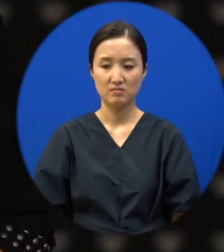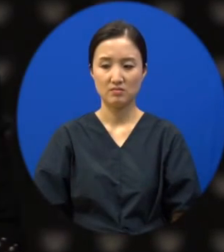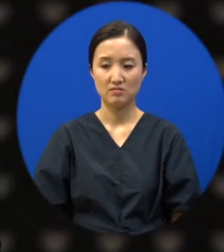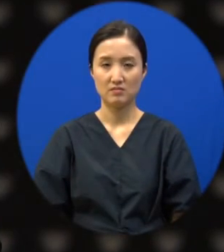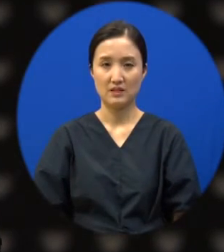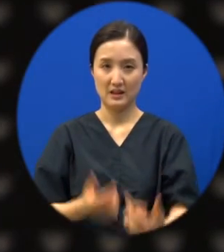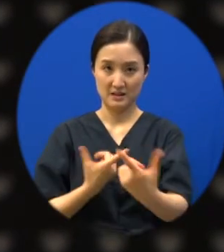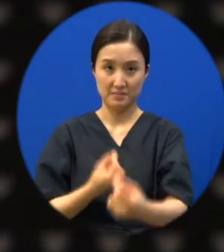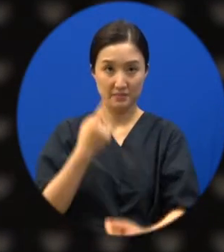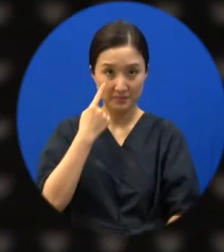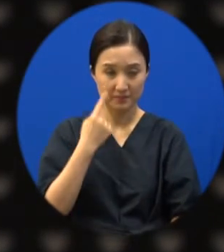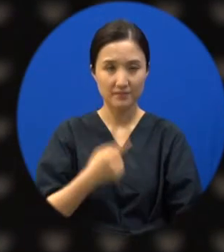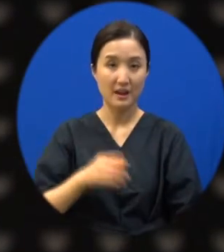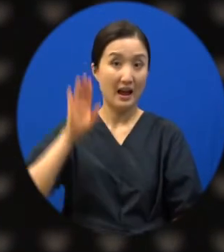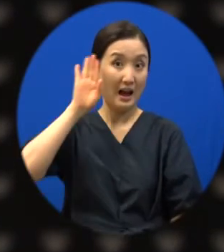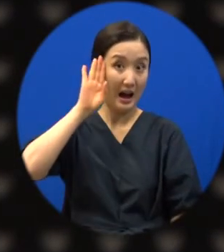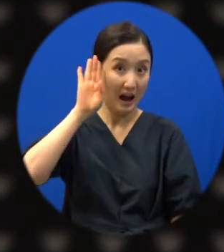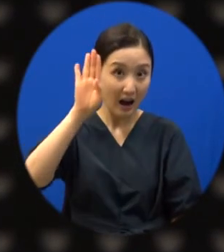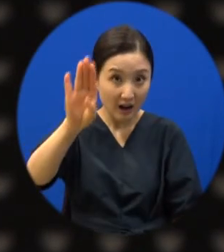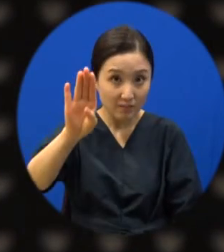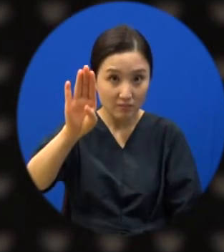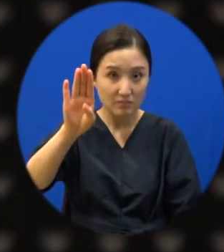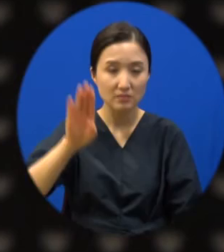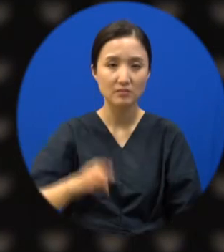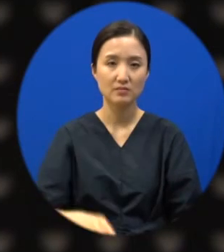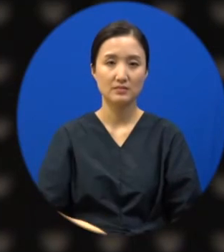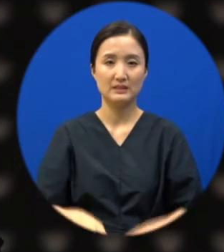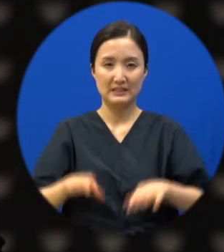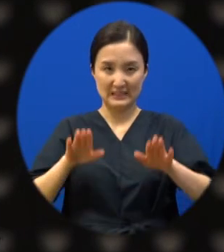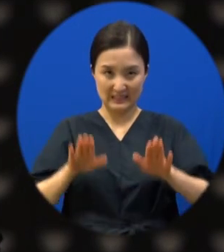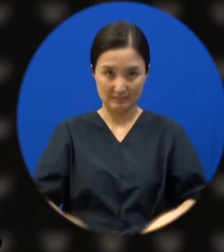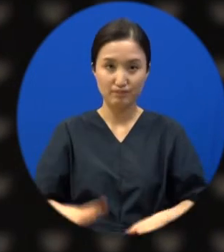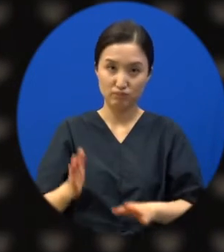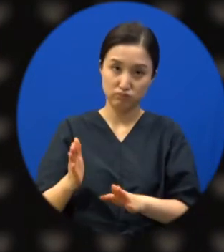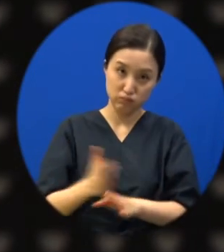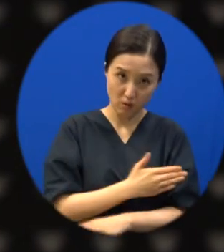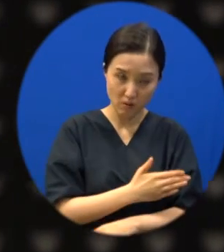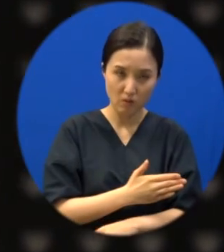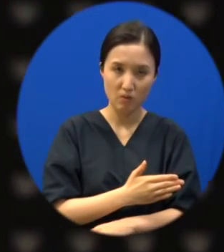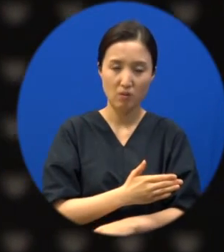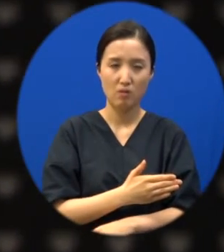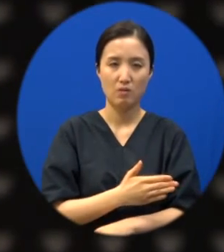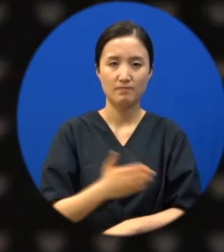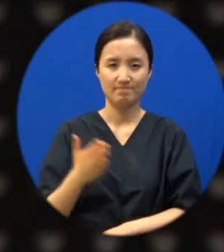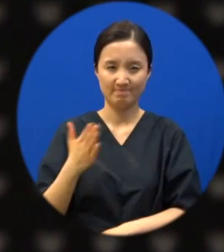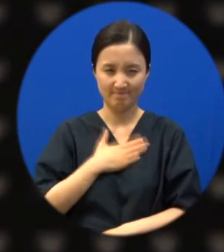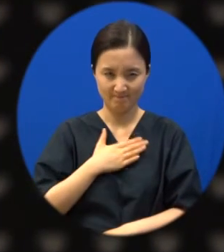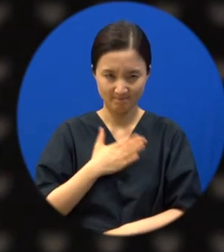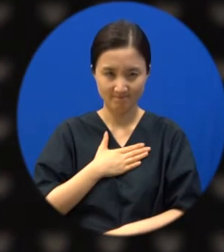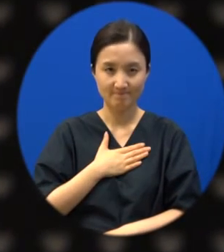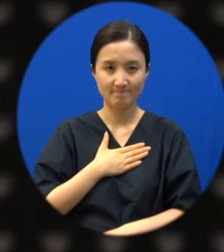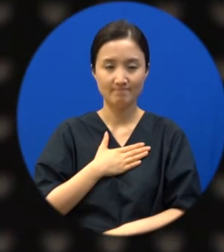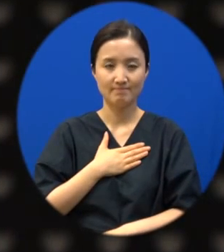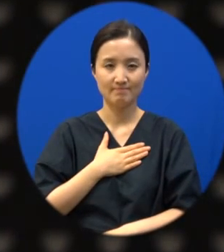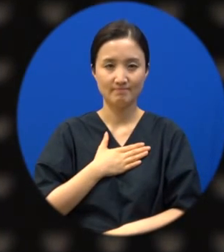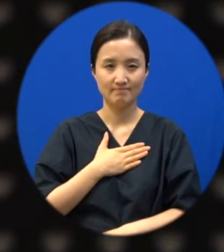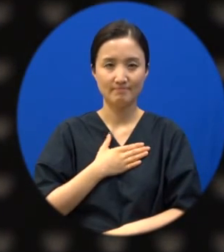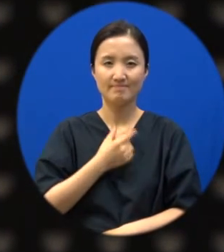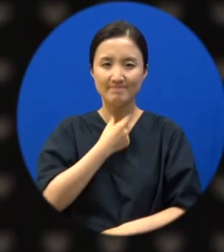해주실게요. 앞으로의 나는, 앞으로의 나는 지금부터, 지금부터